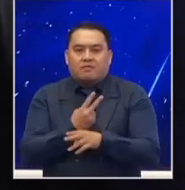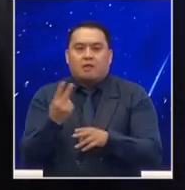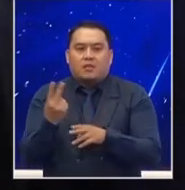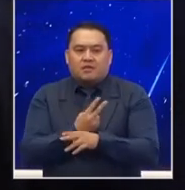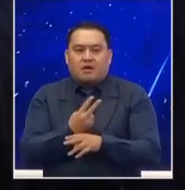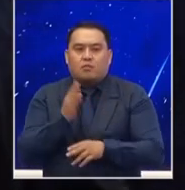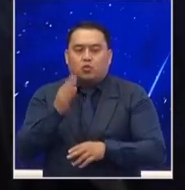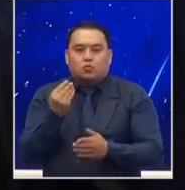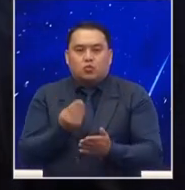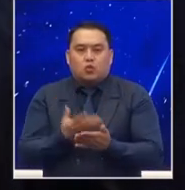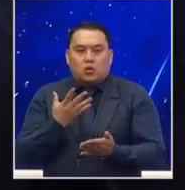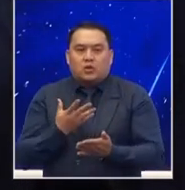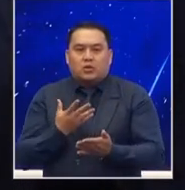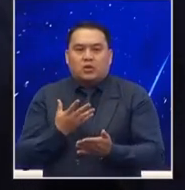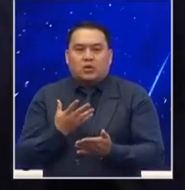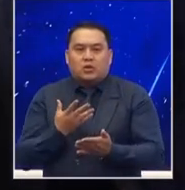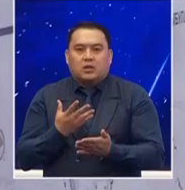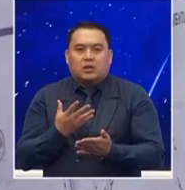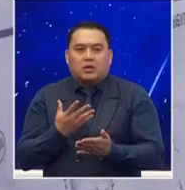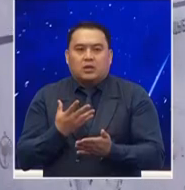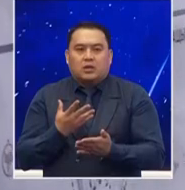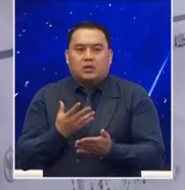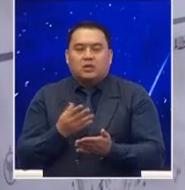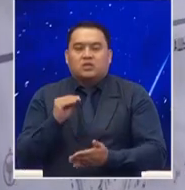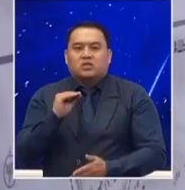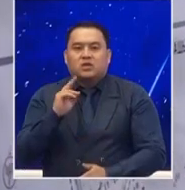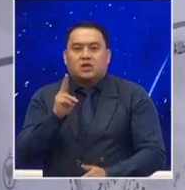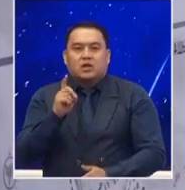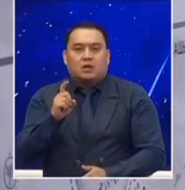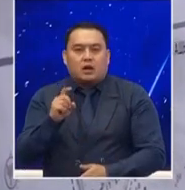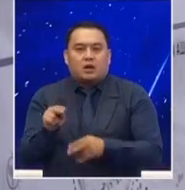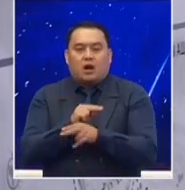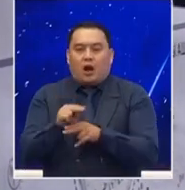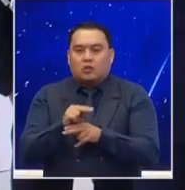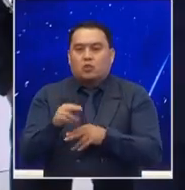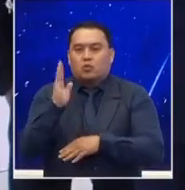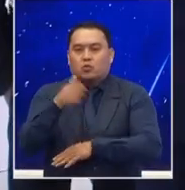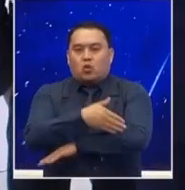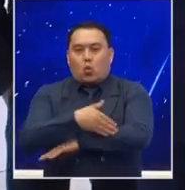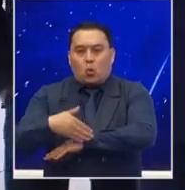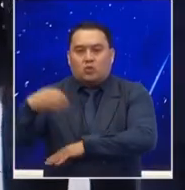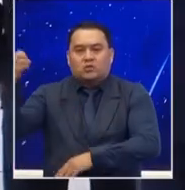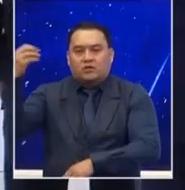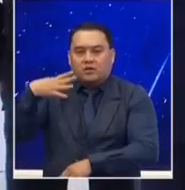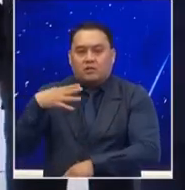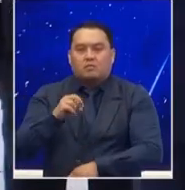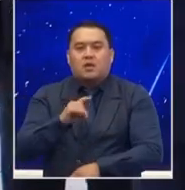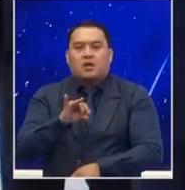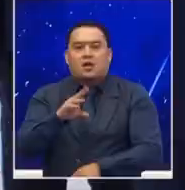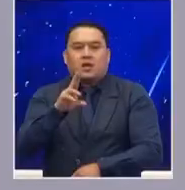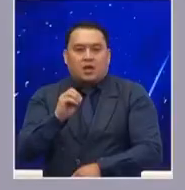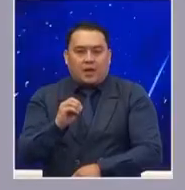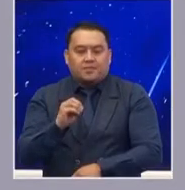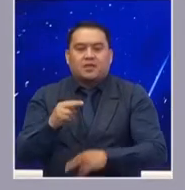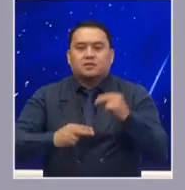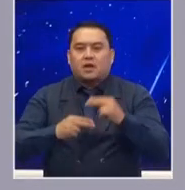потому что они очень дорогие же. Хорошо. В сфере ЖКХ ожидается реконструкция уличного освещения жилого массива Береке,